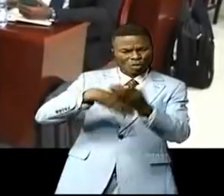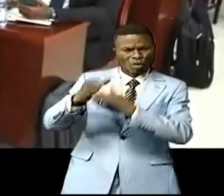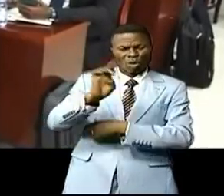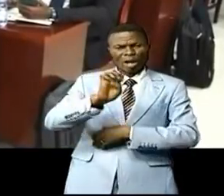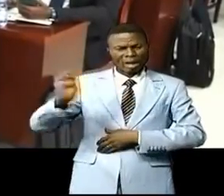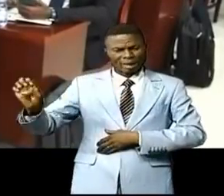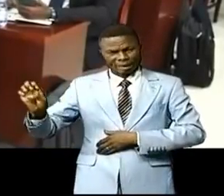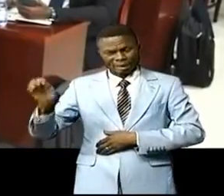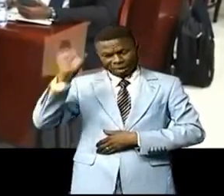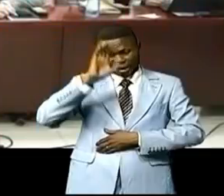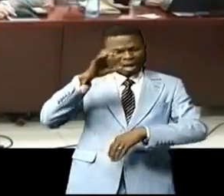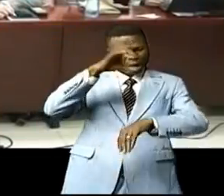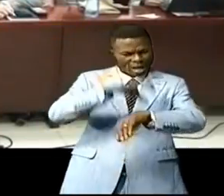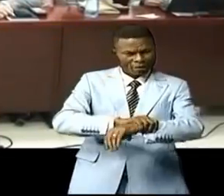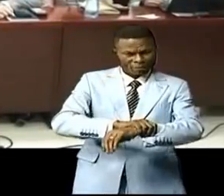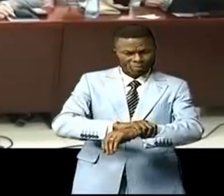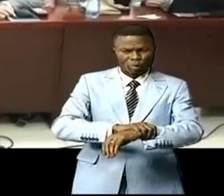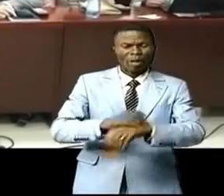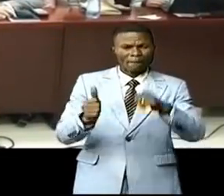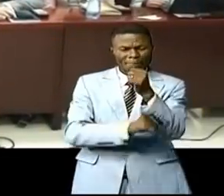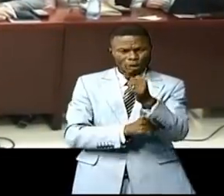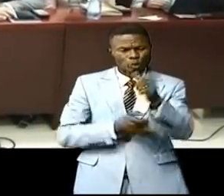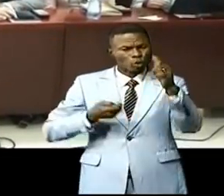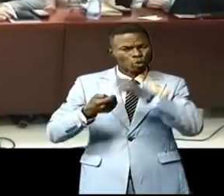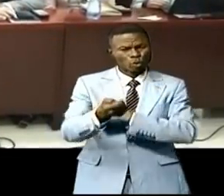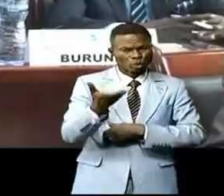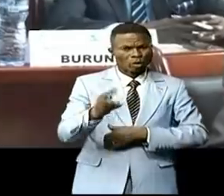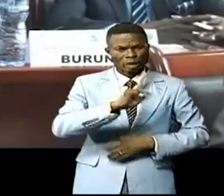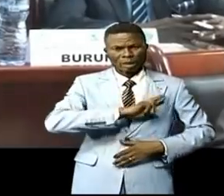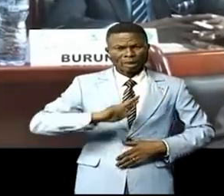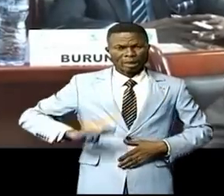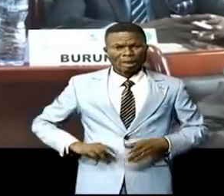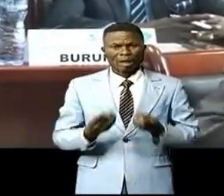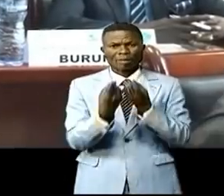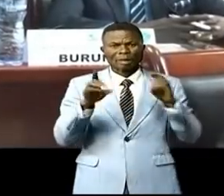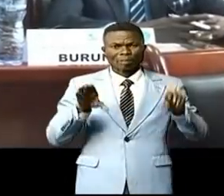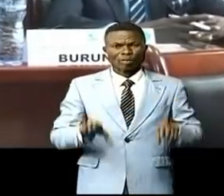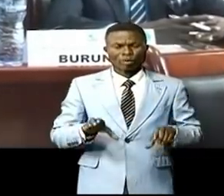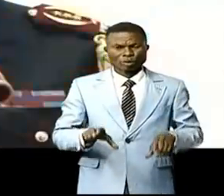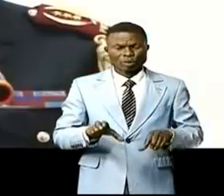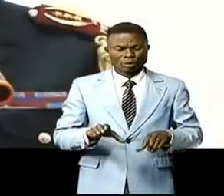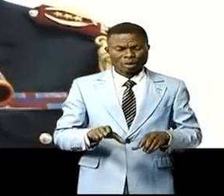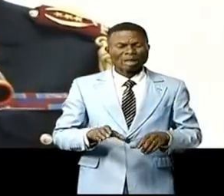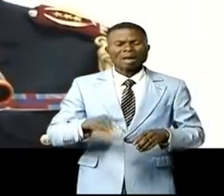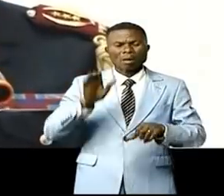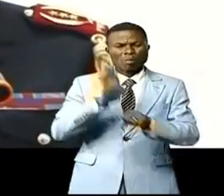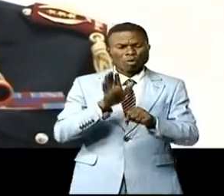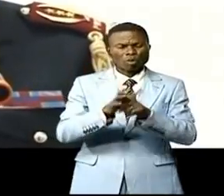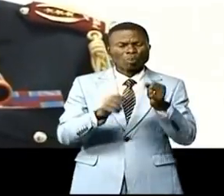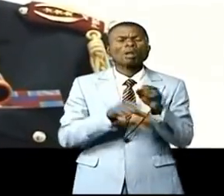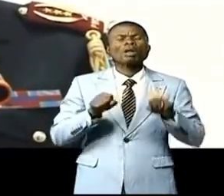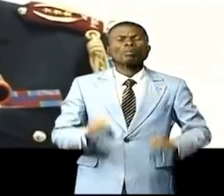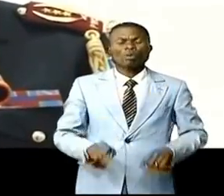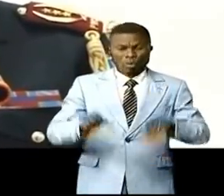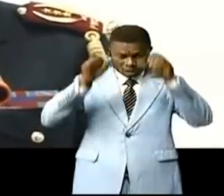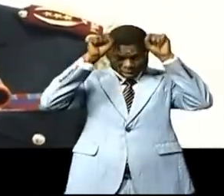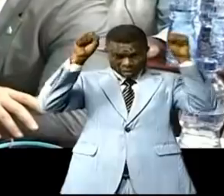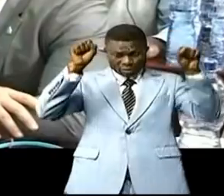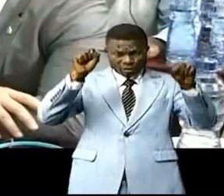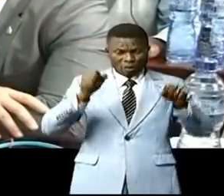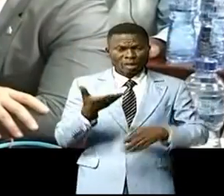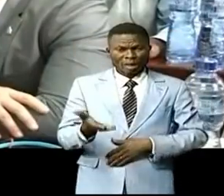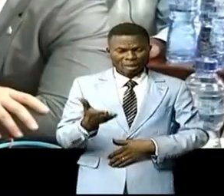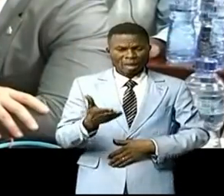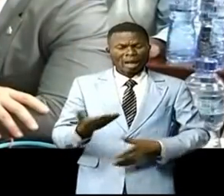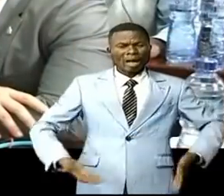procéder à l'arrestation de leurs auteurs. Et la République démocratique du Congo, qui en est victime, le président en exercice de l'EAPECO, a